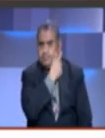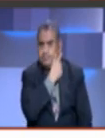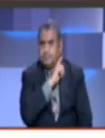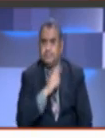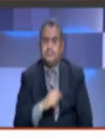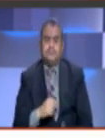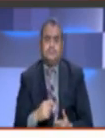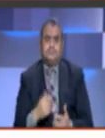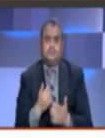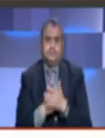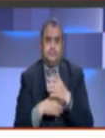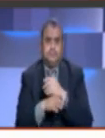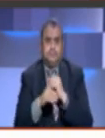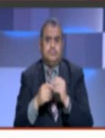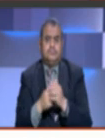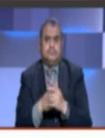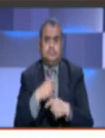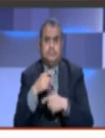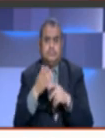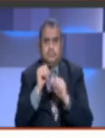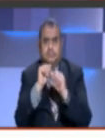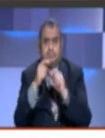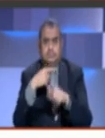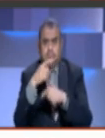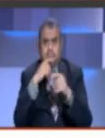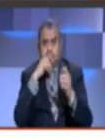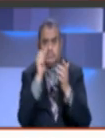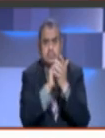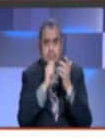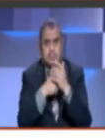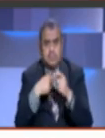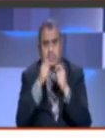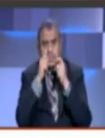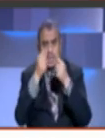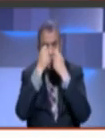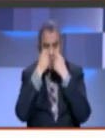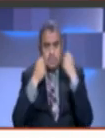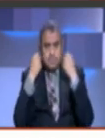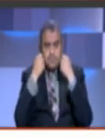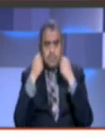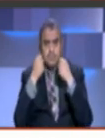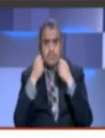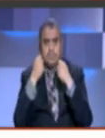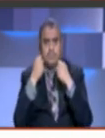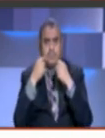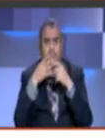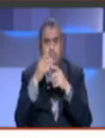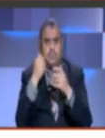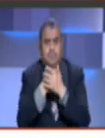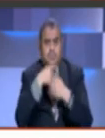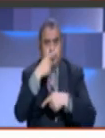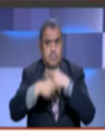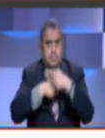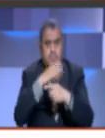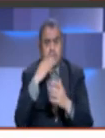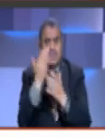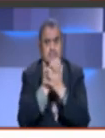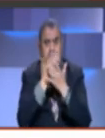العالم تجنبا واخذا بالاجراءات الاحترازيه ودرء الاضرار اللي قد تتسبب عن